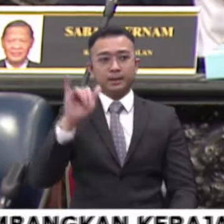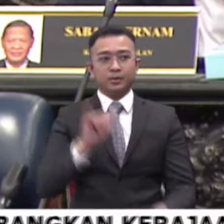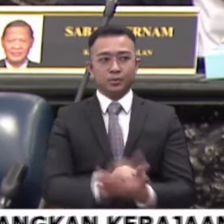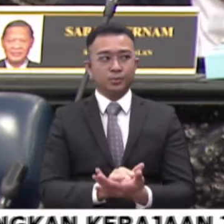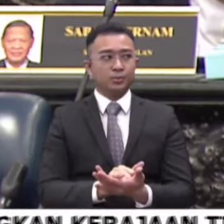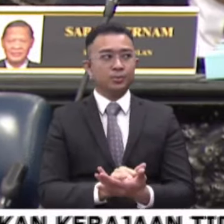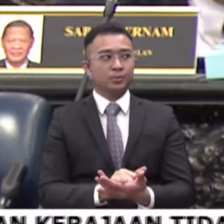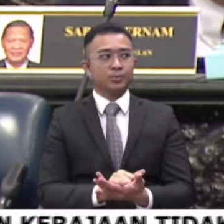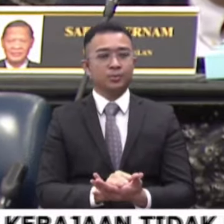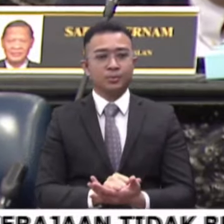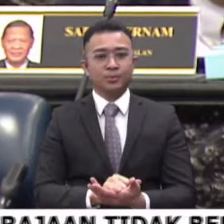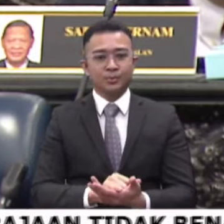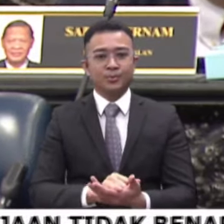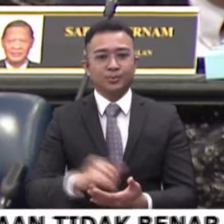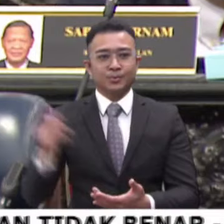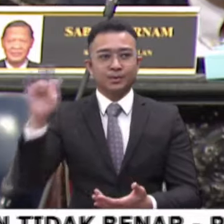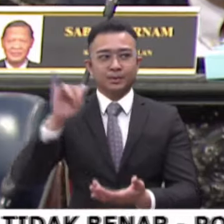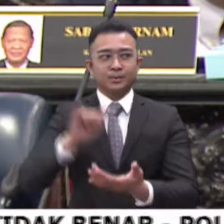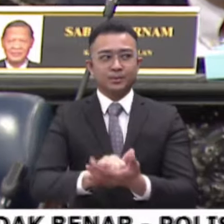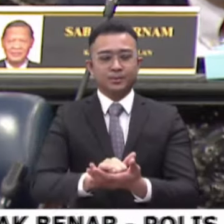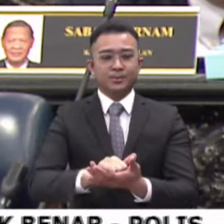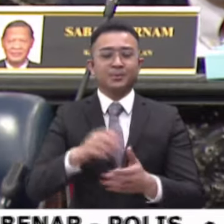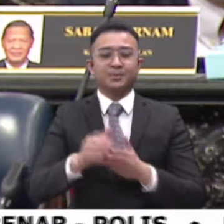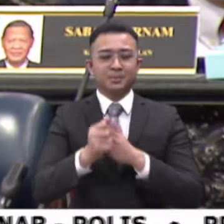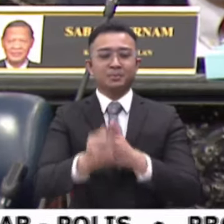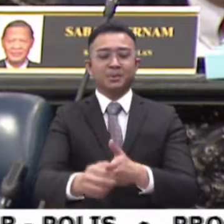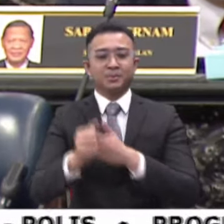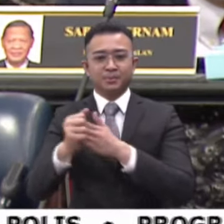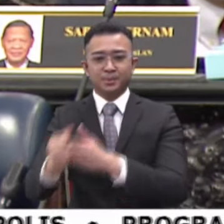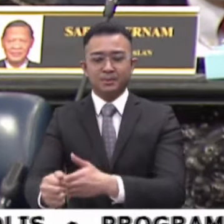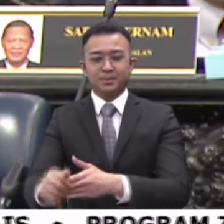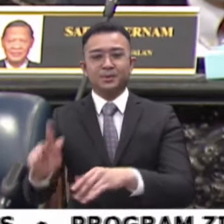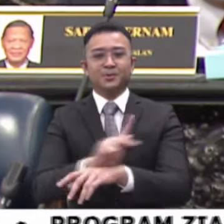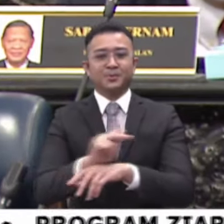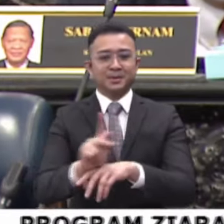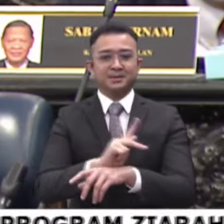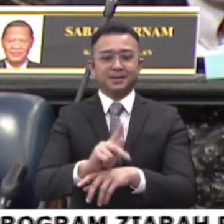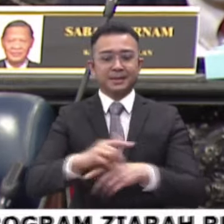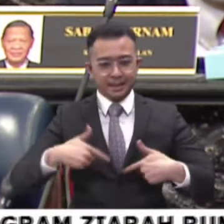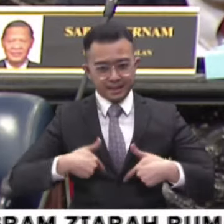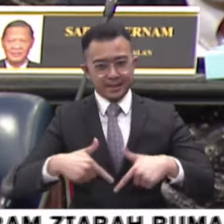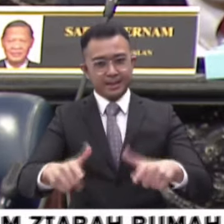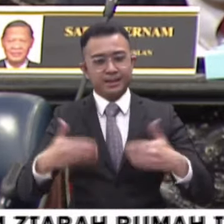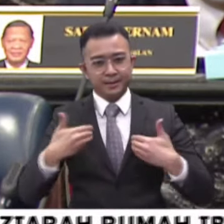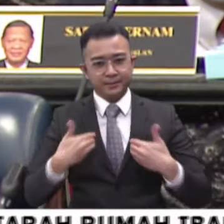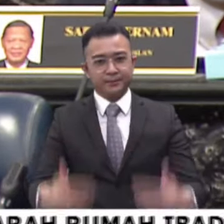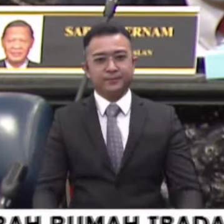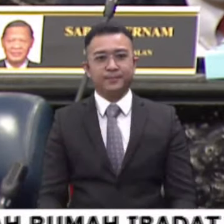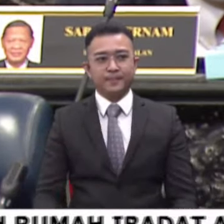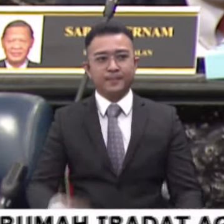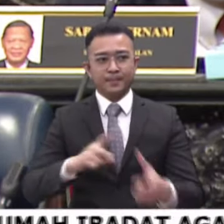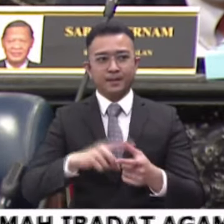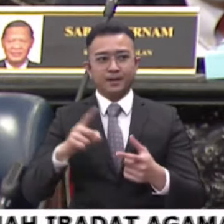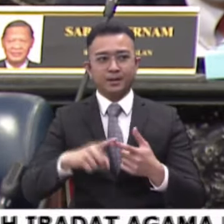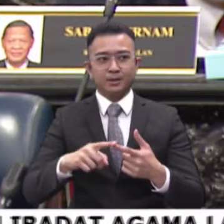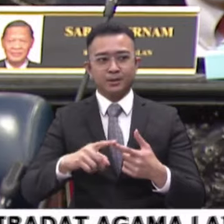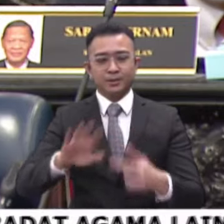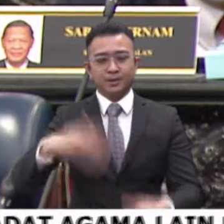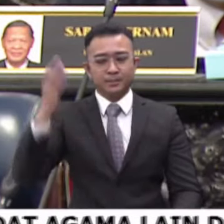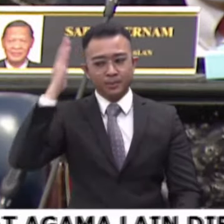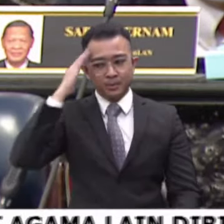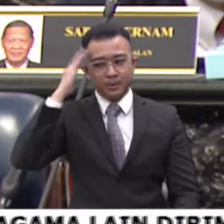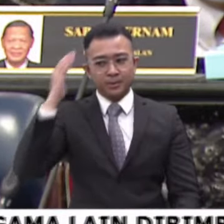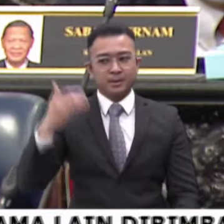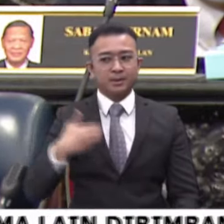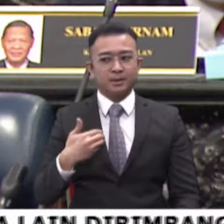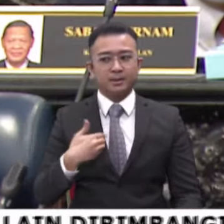itu hendaklah dilantik di kalangan pemimpin-pemimpin koperasi yang berkelayakan atau yang berpengetahuan